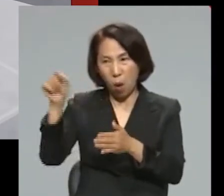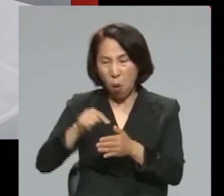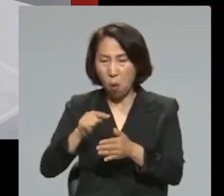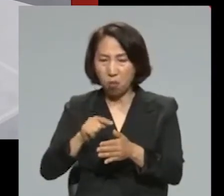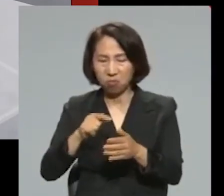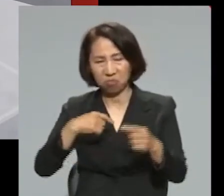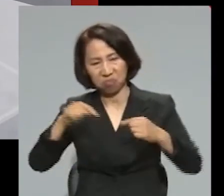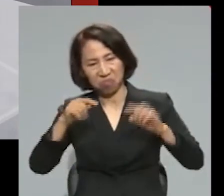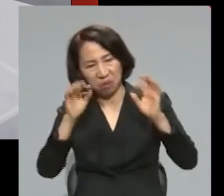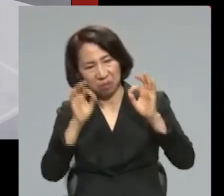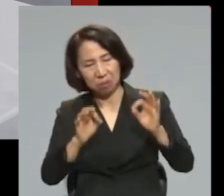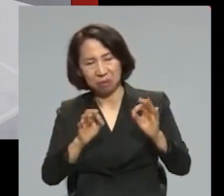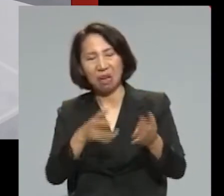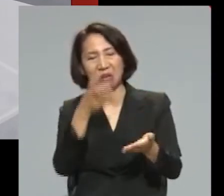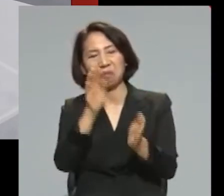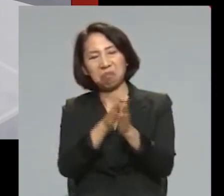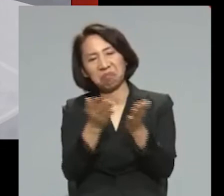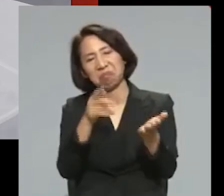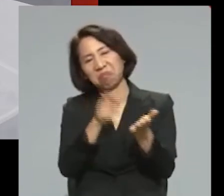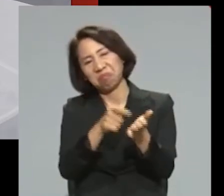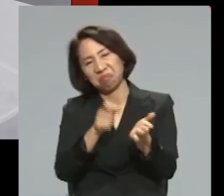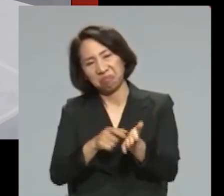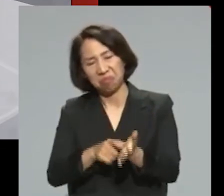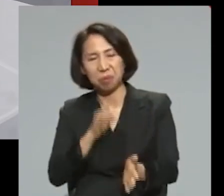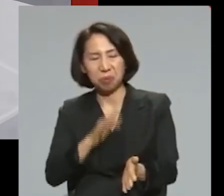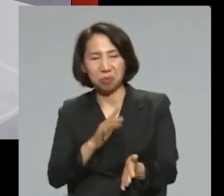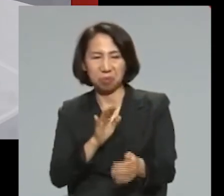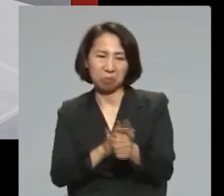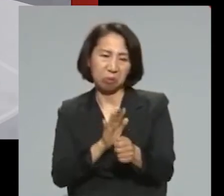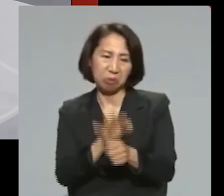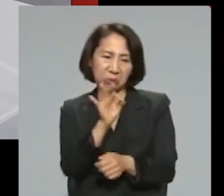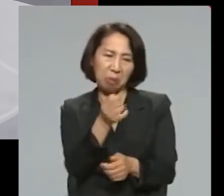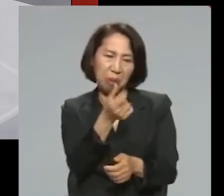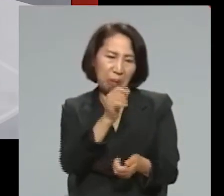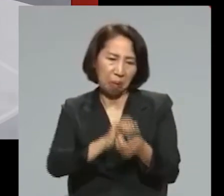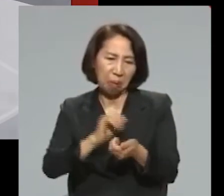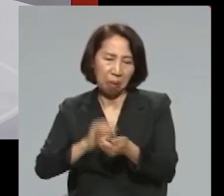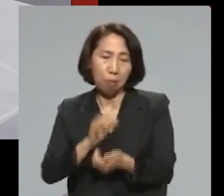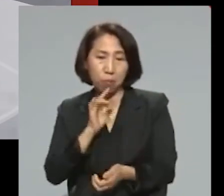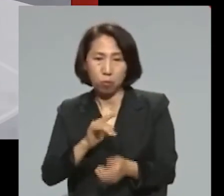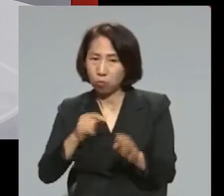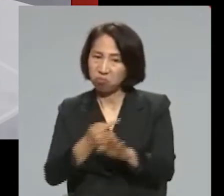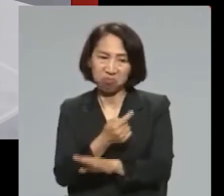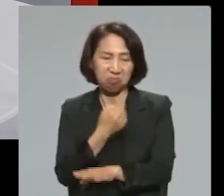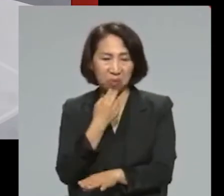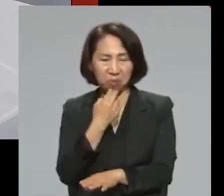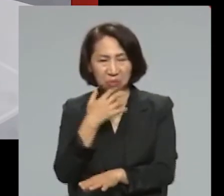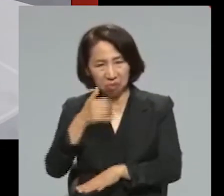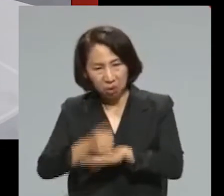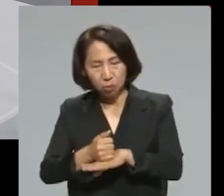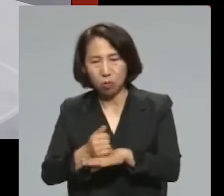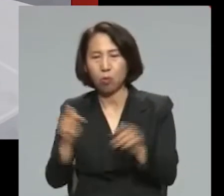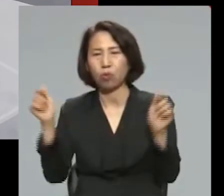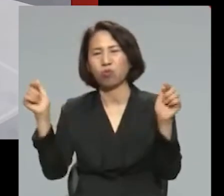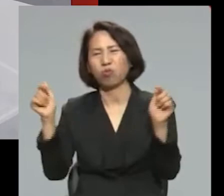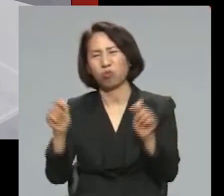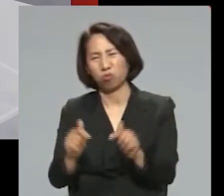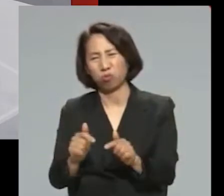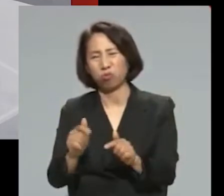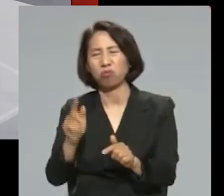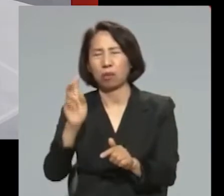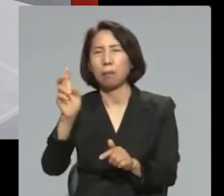교과서적입니다. 제한된 보조금 등의 지원에 거쳐서 감소할 수밖에 없는 실정에 놓여 있습니다.